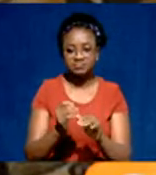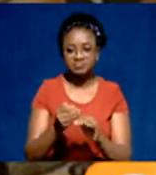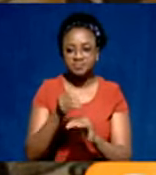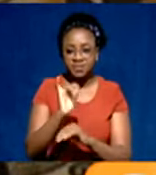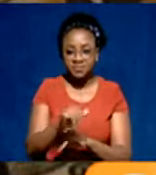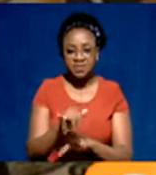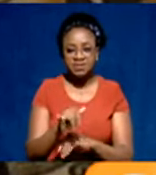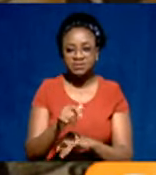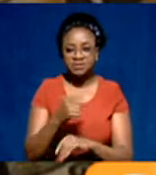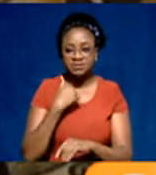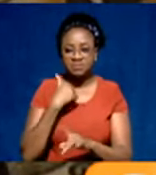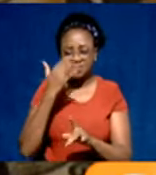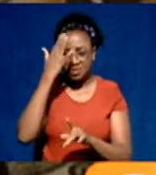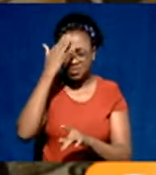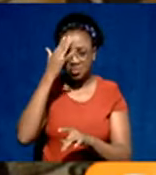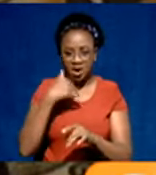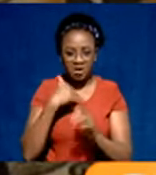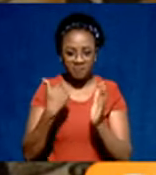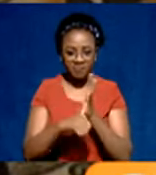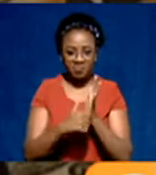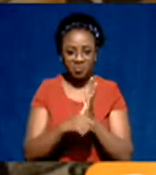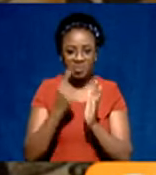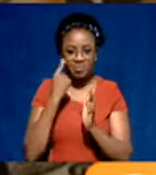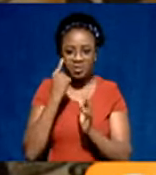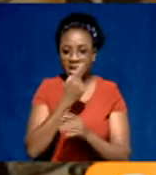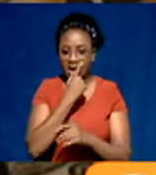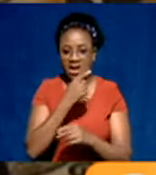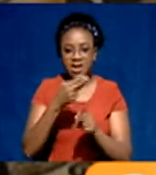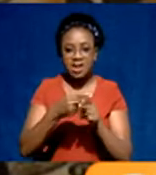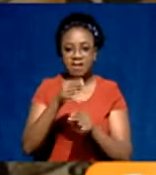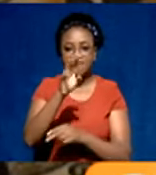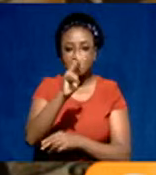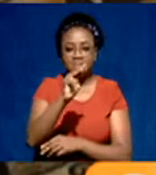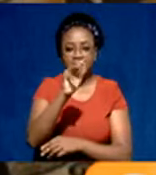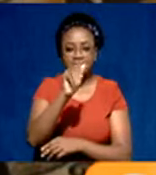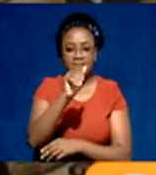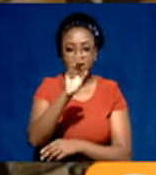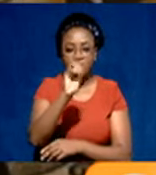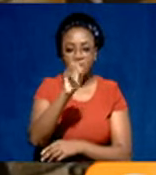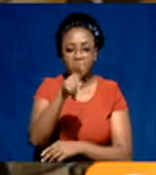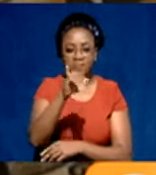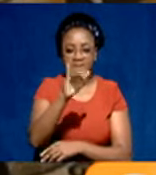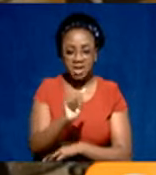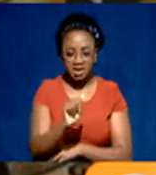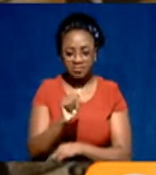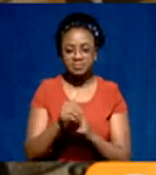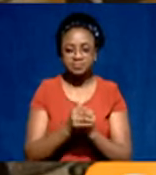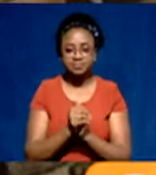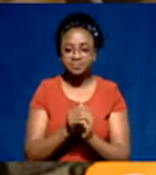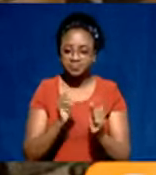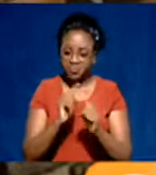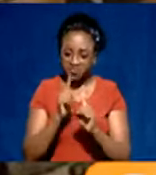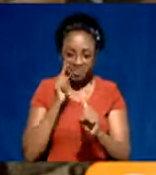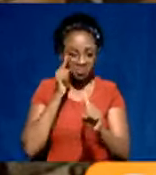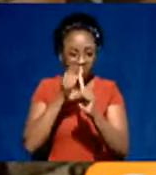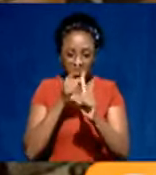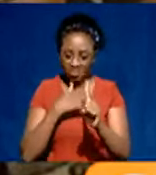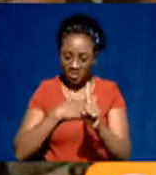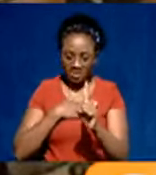ndivyo nilivyojua nilikuwa na shida ya macho, myopia. Lakini hiyo haikunizuia mimi kufikia hiyo